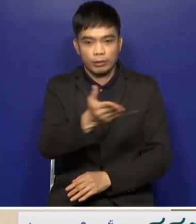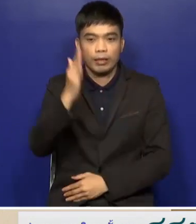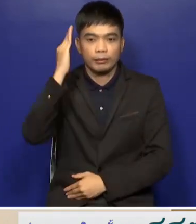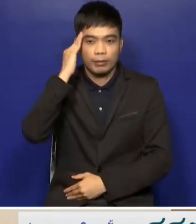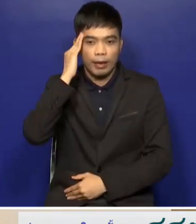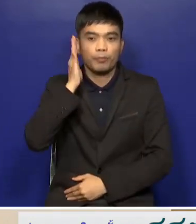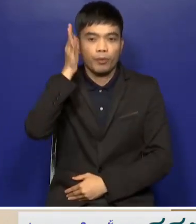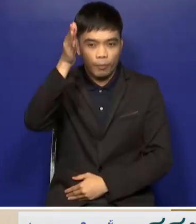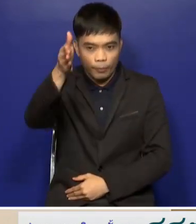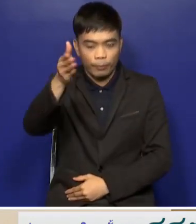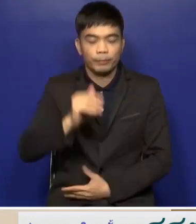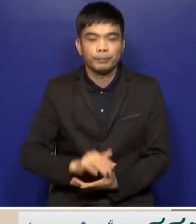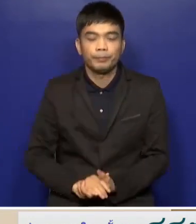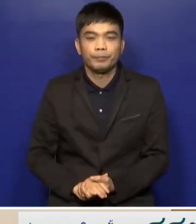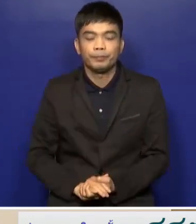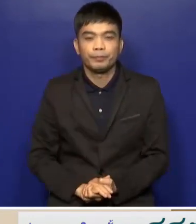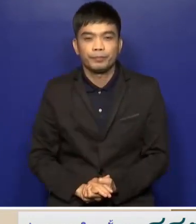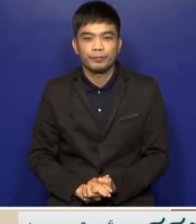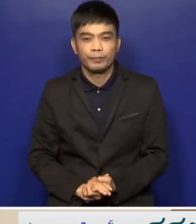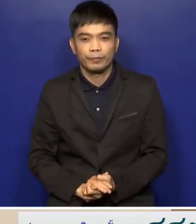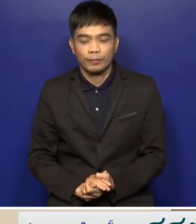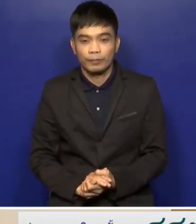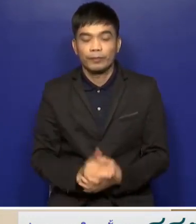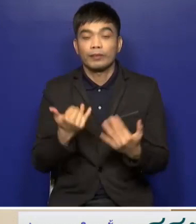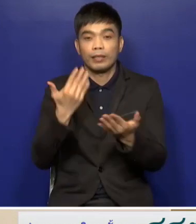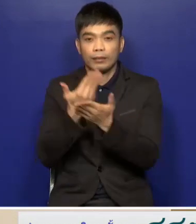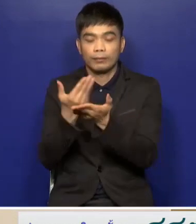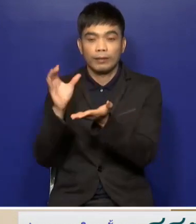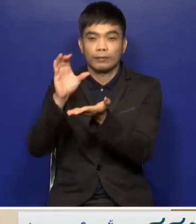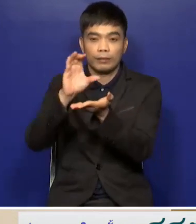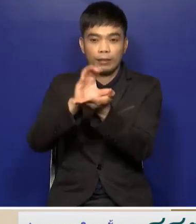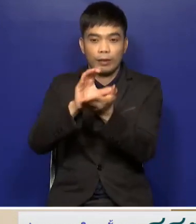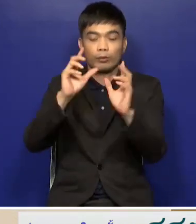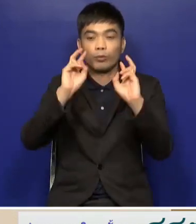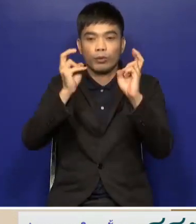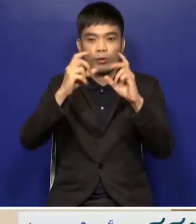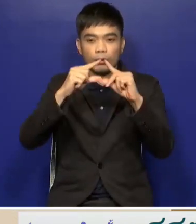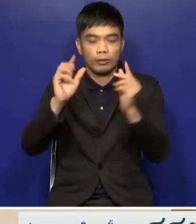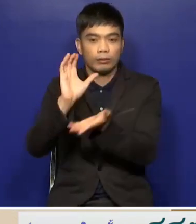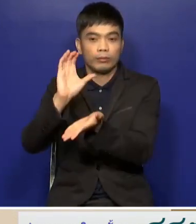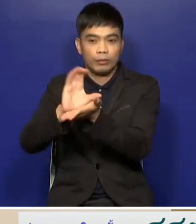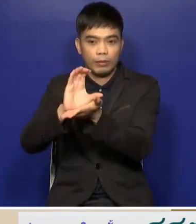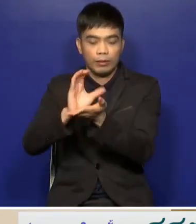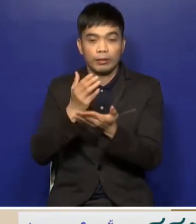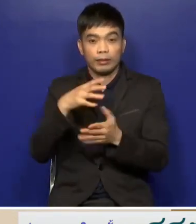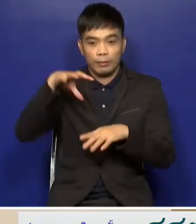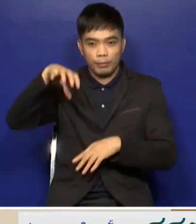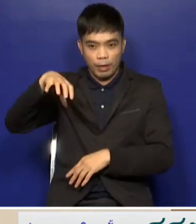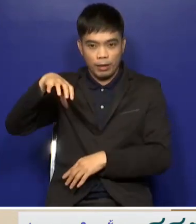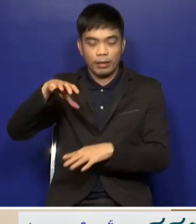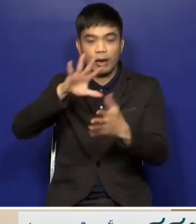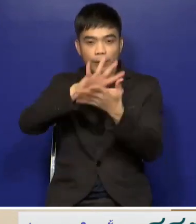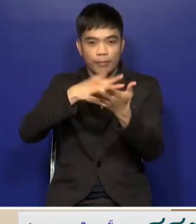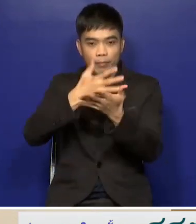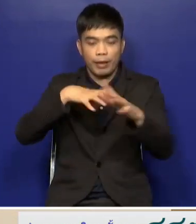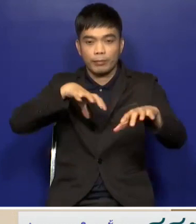ครับนอกจากนี้นะครับในส่วนที่เกี่ยวข้องกับงบประมาณนะครับก็ขอเรียนว่าทางสำนักงบประมาณก็ได้นำแผนปฏิรูปประเทศ